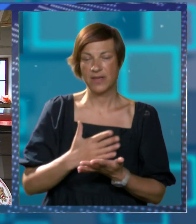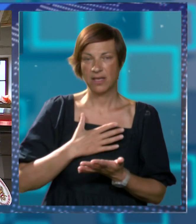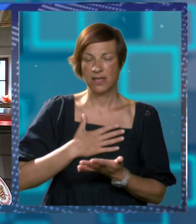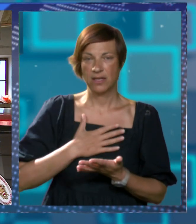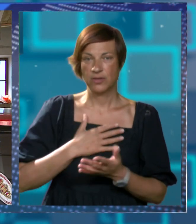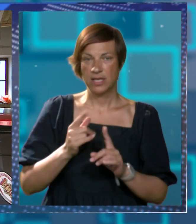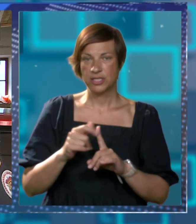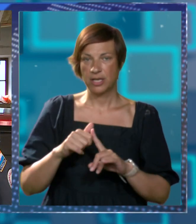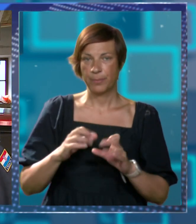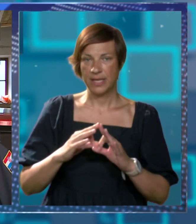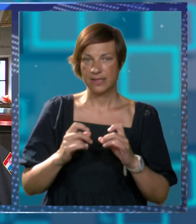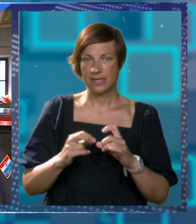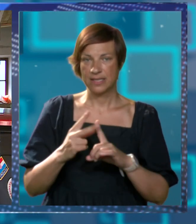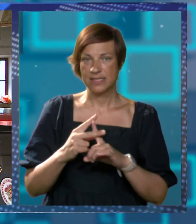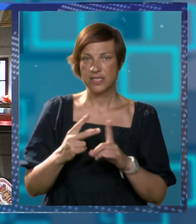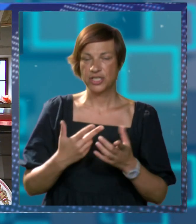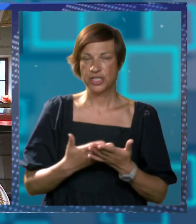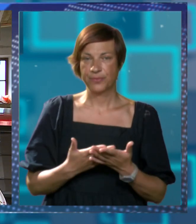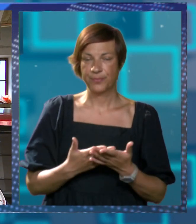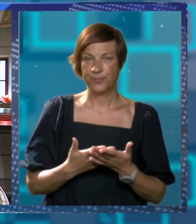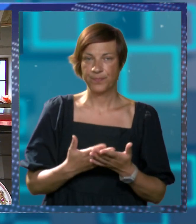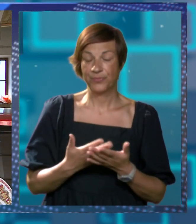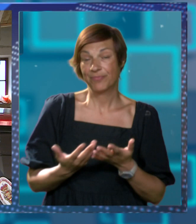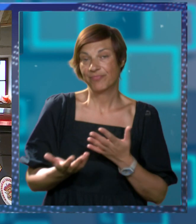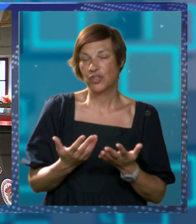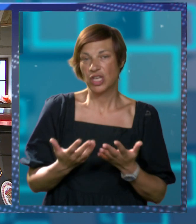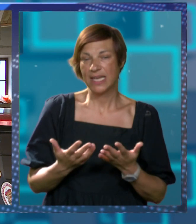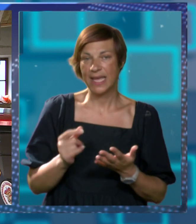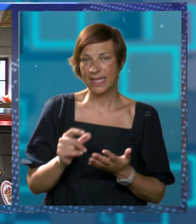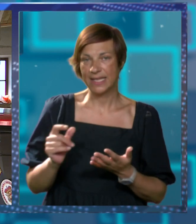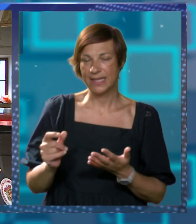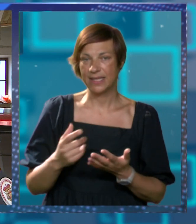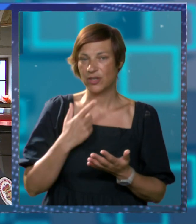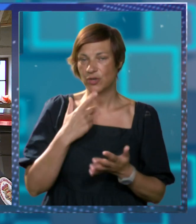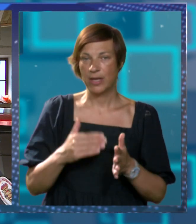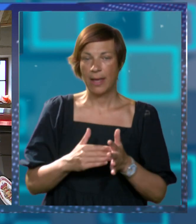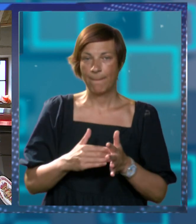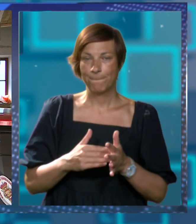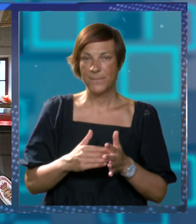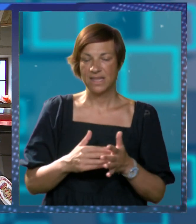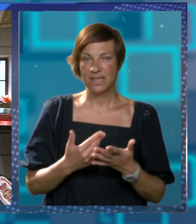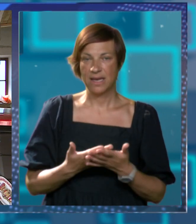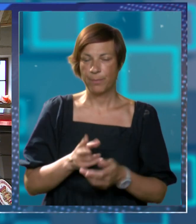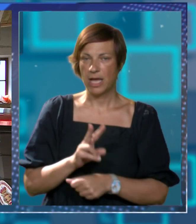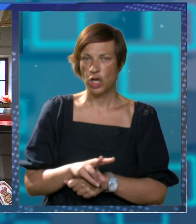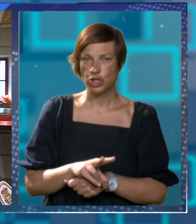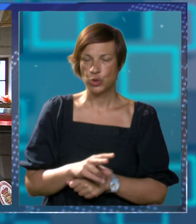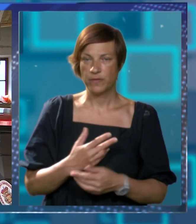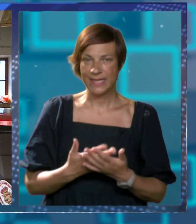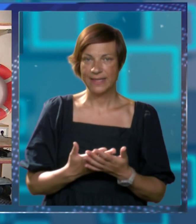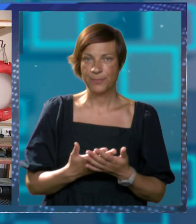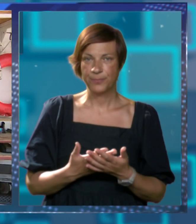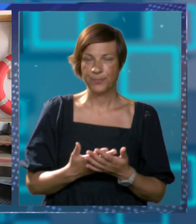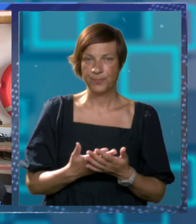svakako naša petka, Srđ, to je neki dio koji bi trebali stvarno čuvati i